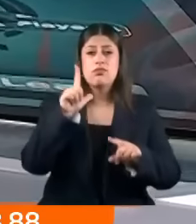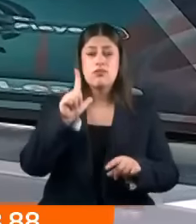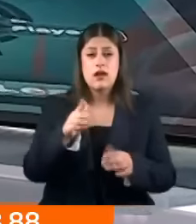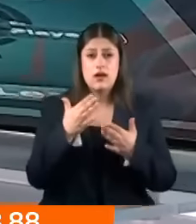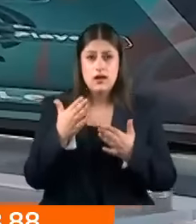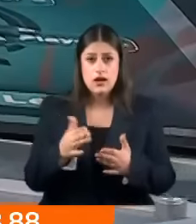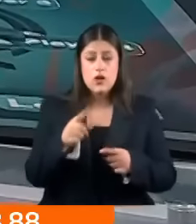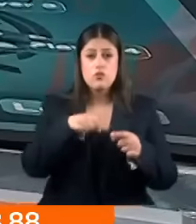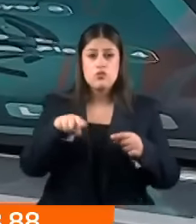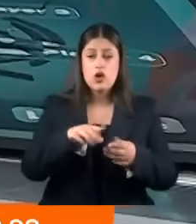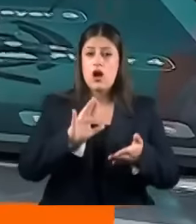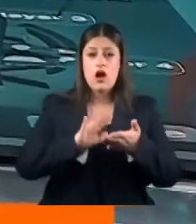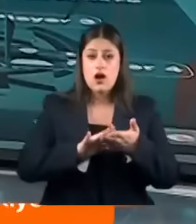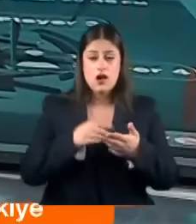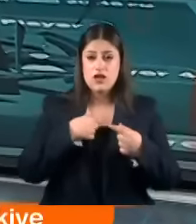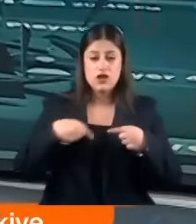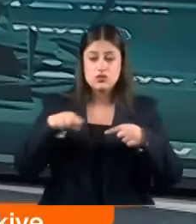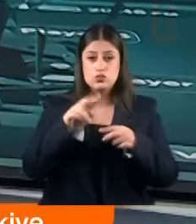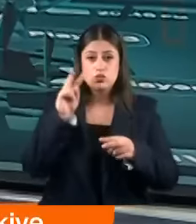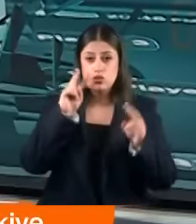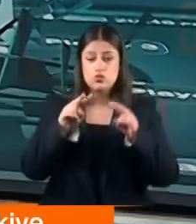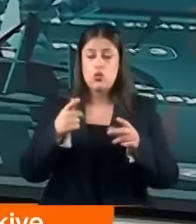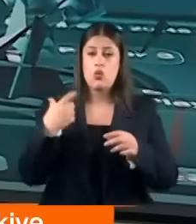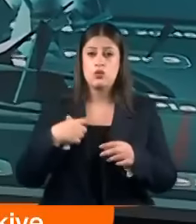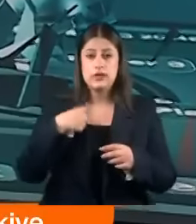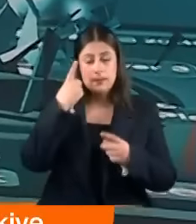ve arkadaşlarımızın ele geçirdiği çok özel bilgiler.